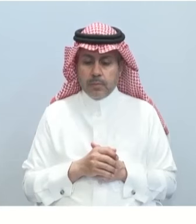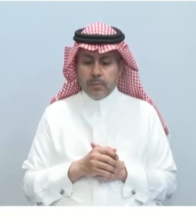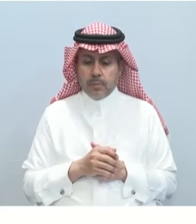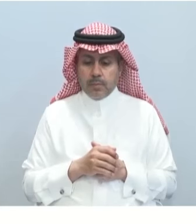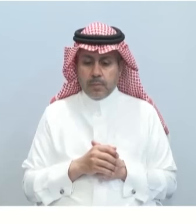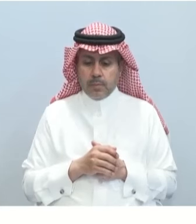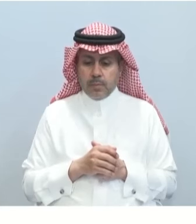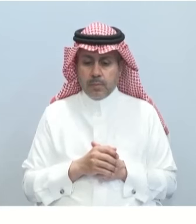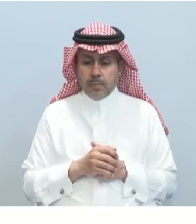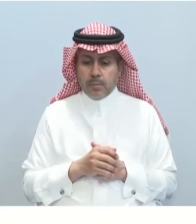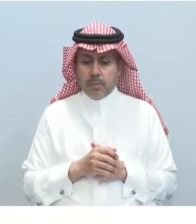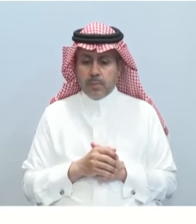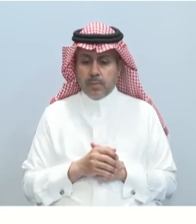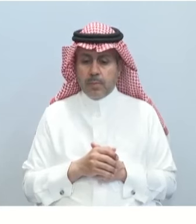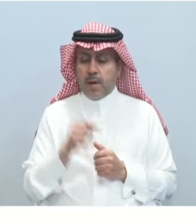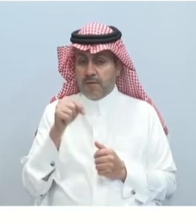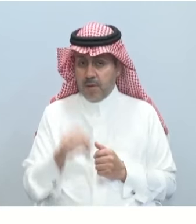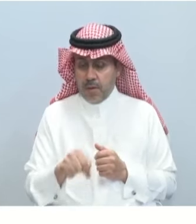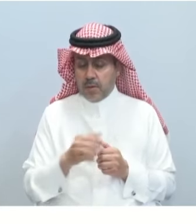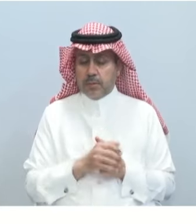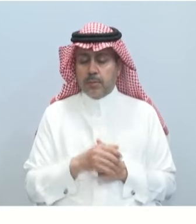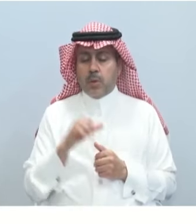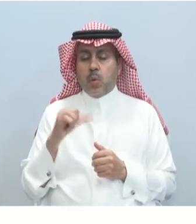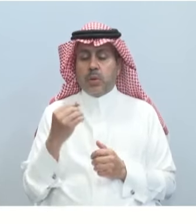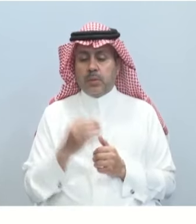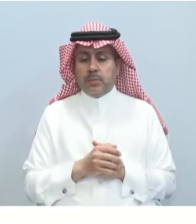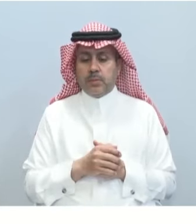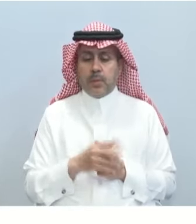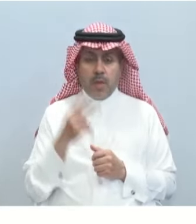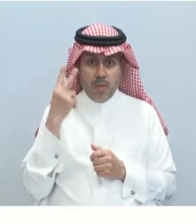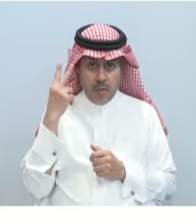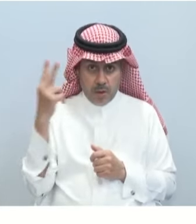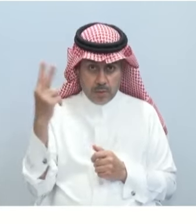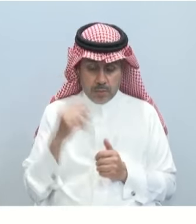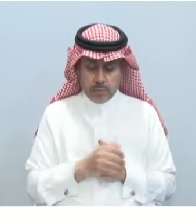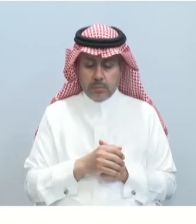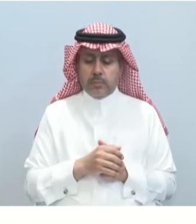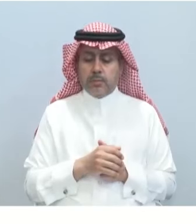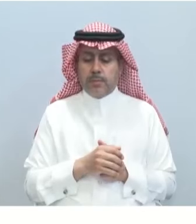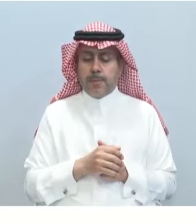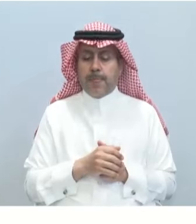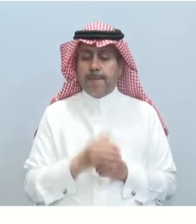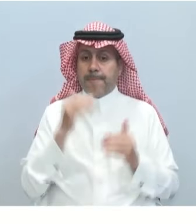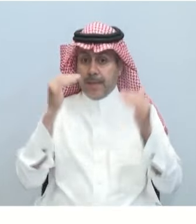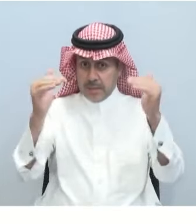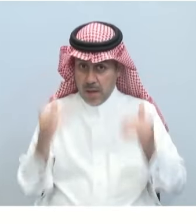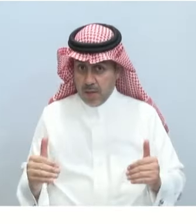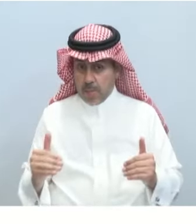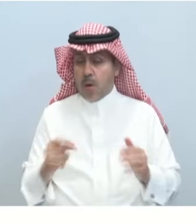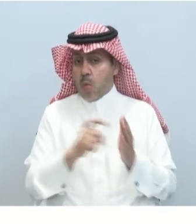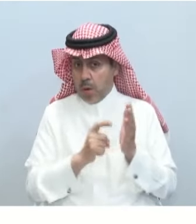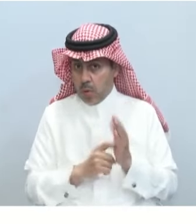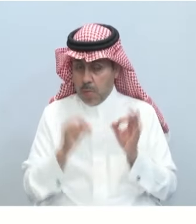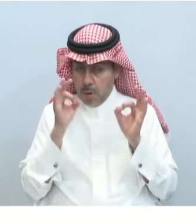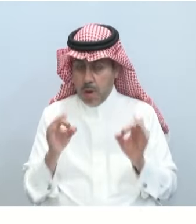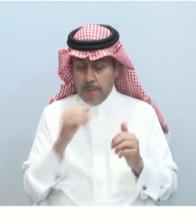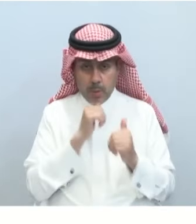الدرس هنا في هذه الوحده الجديده وهي الوحده الثانيه يعد سن الانظمه والقوانين من اهم